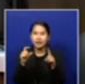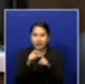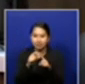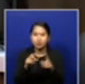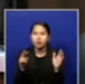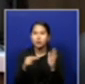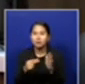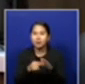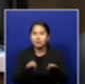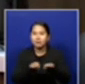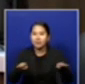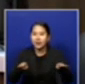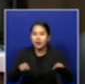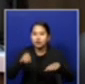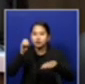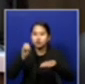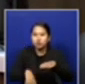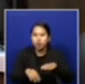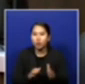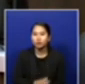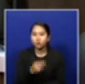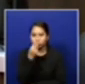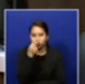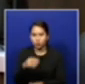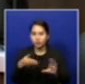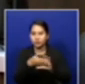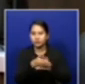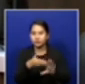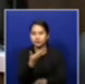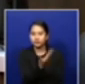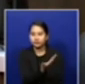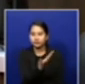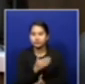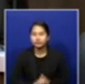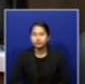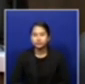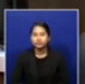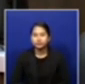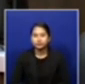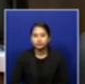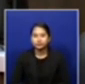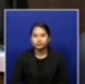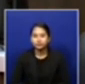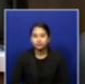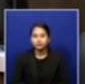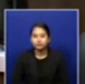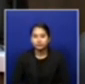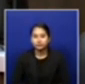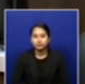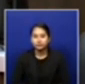ณฑ์รบกวนขอสไลด์ครับผมยังไม่ได้เลยครับผมไปสไลด์ที่2เลยก็ได้นะครับ